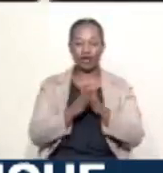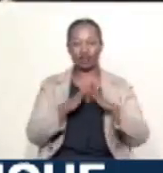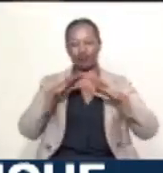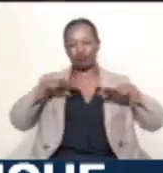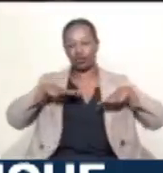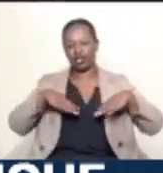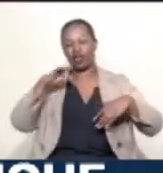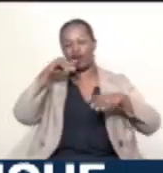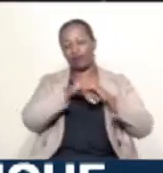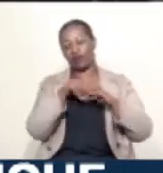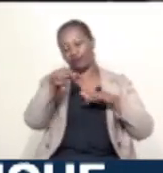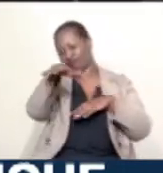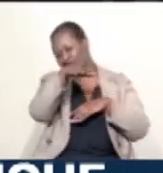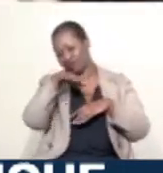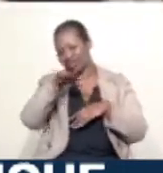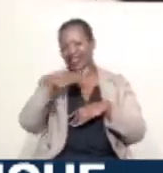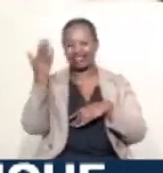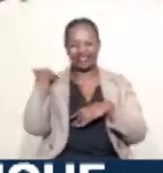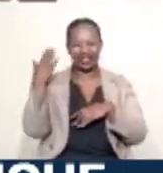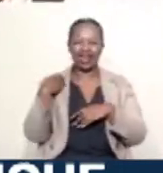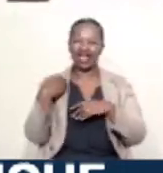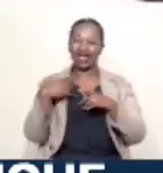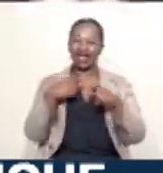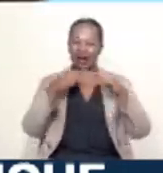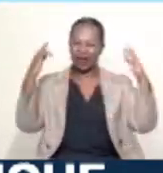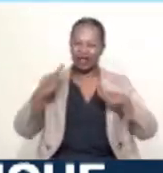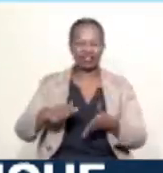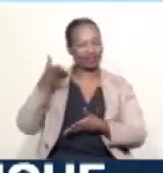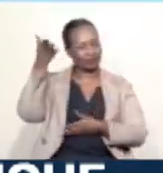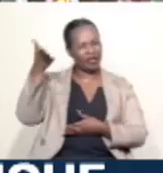gikuru cy'ibyihebe aha muri Cabo Delgado